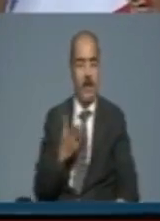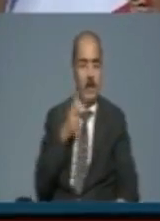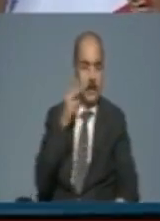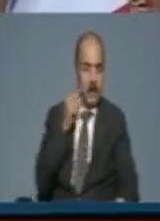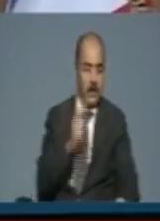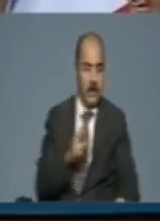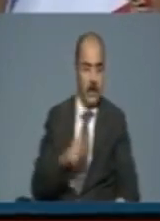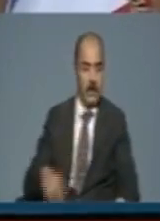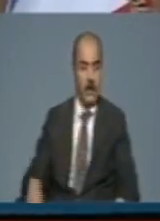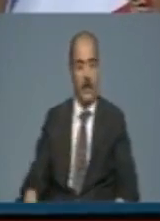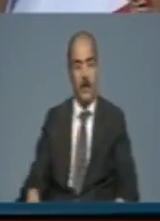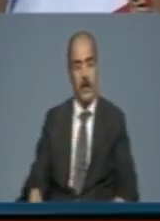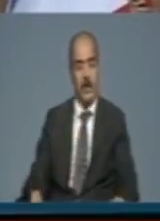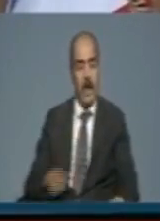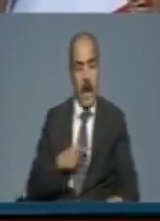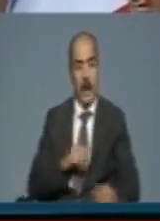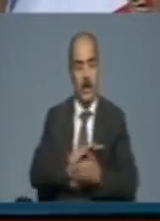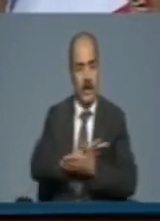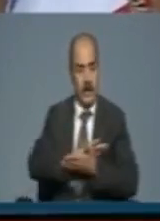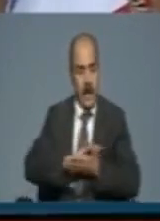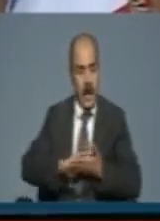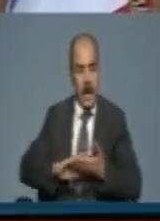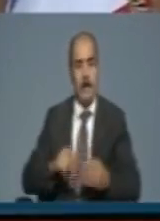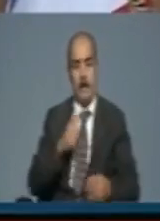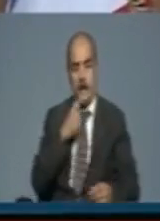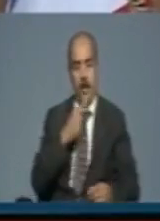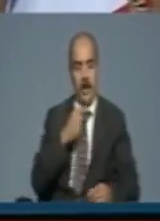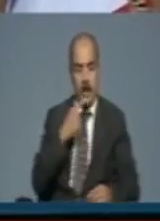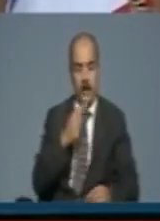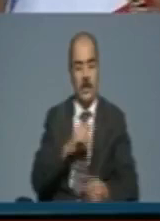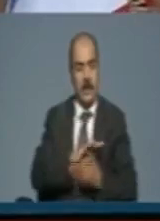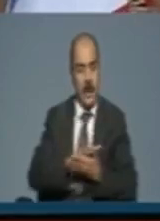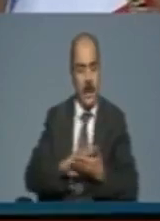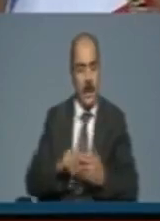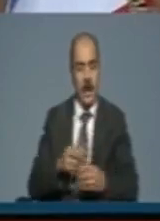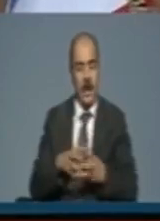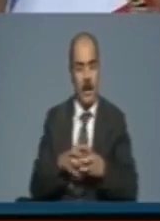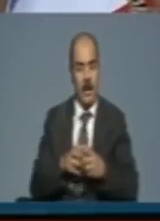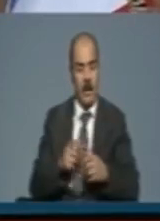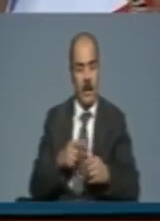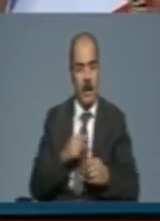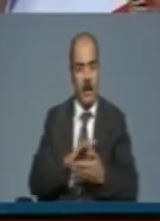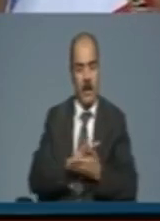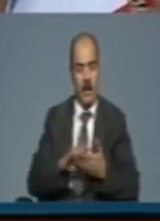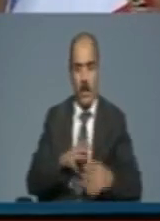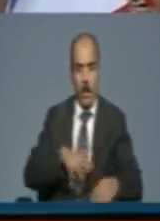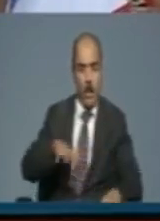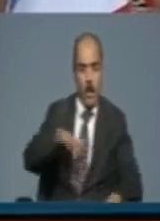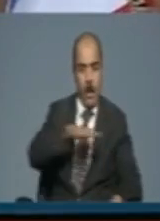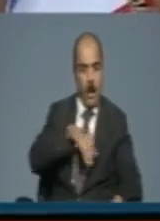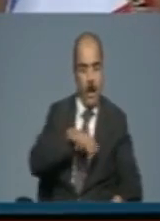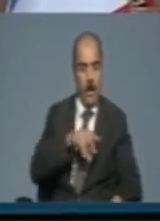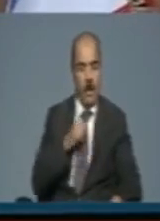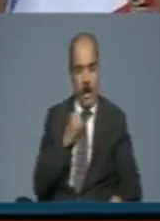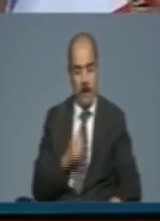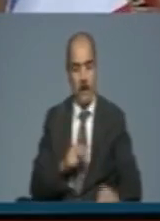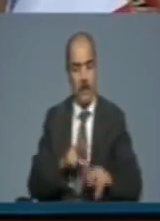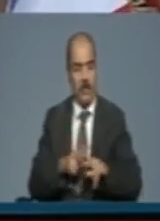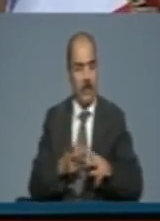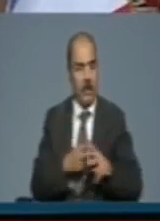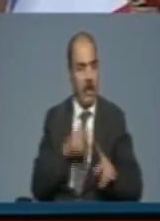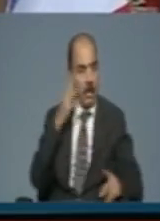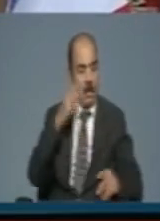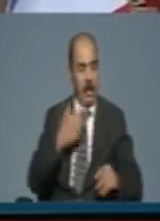e نهاية benessere سلام per tutti i cittadini coinvolti, مع كل compresi quelli che سلام si dice لكل di voler المواطنين difendere المتواجدين e ويجب الدفاع rappresentare.